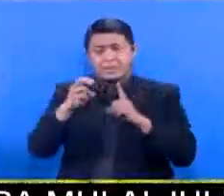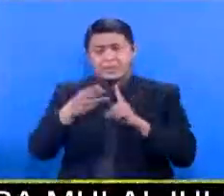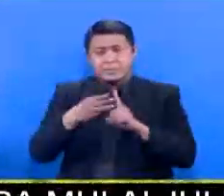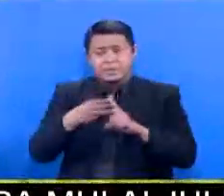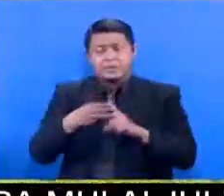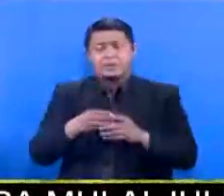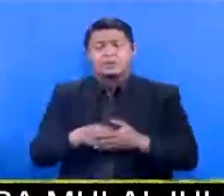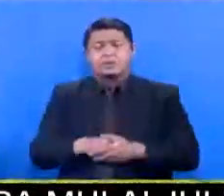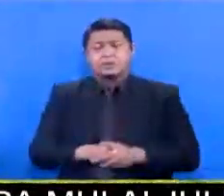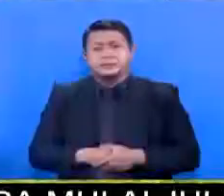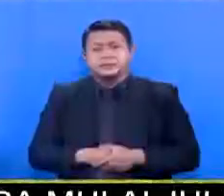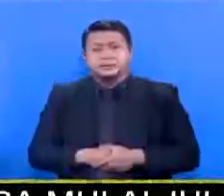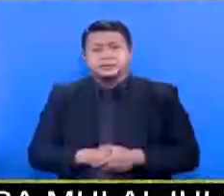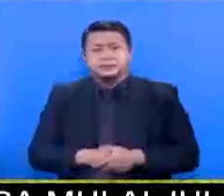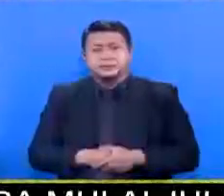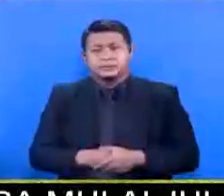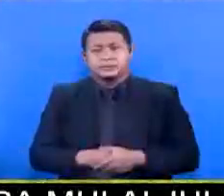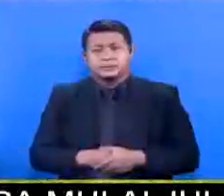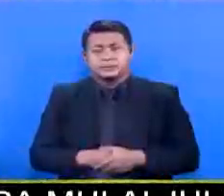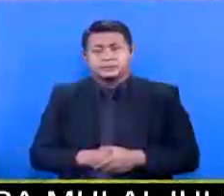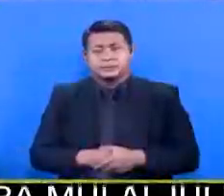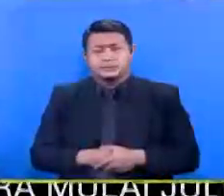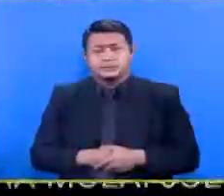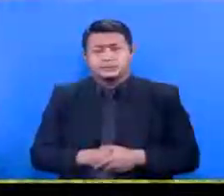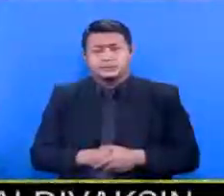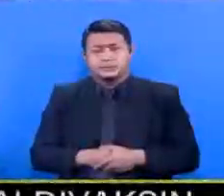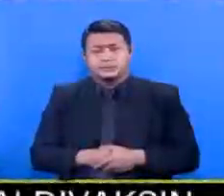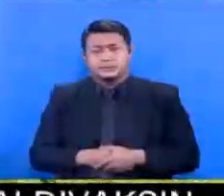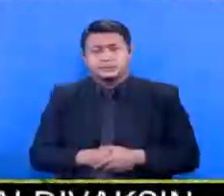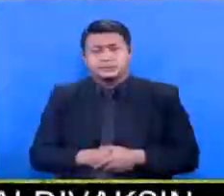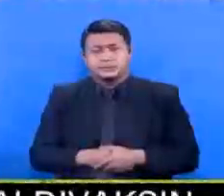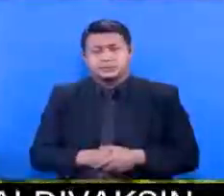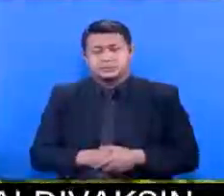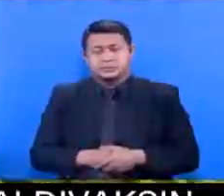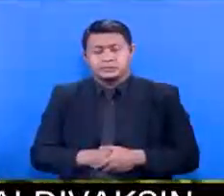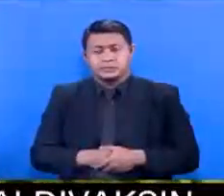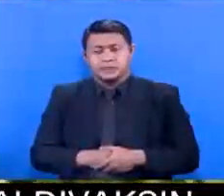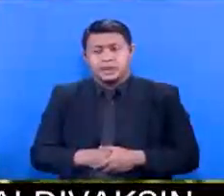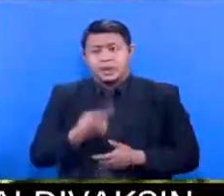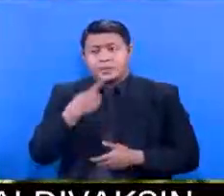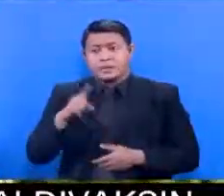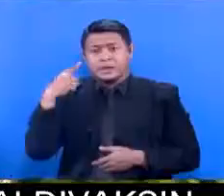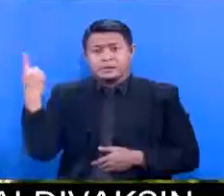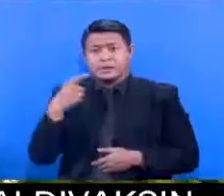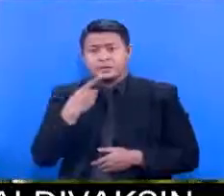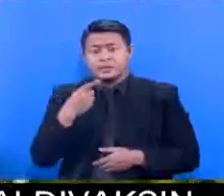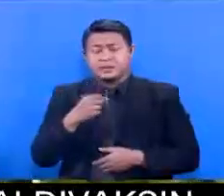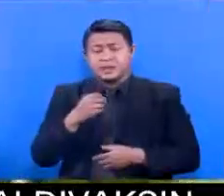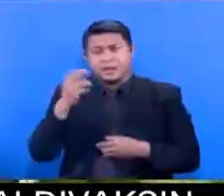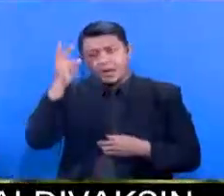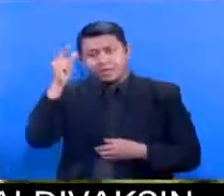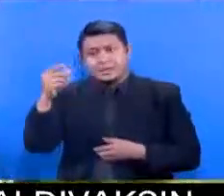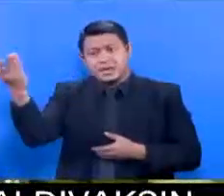asosiasi bank benih dan teknologi Tani Indonesia ab2ti Dwi Andreas Santosa menyebut setan pemerintah terkait wacana